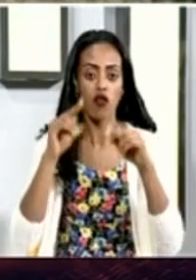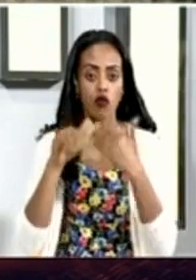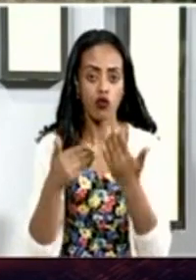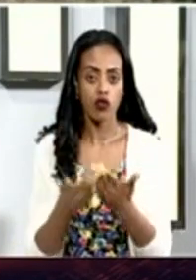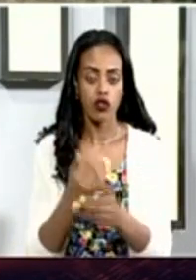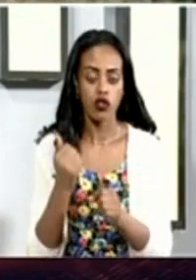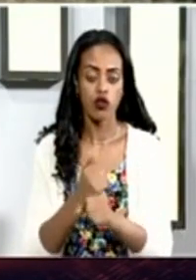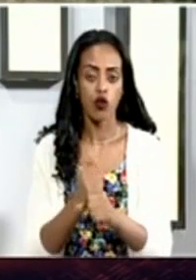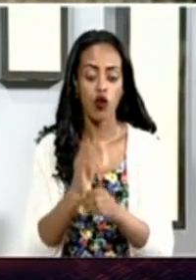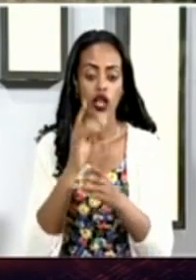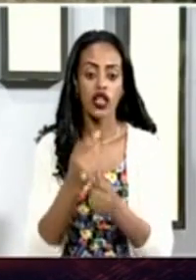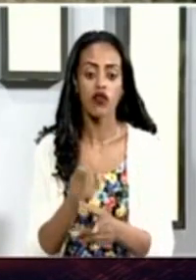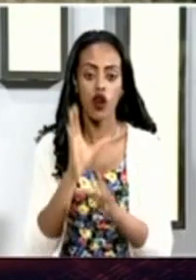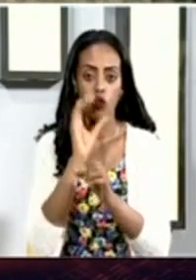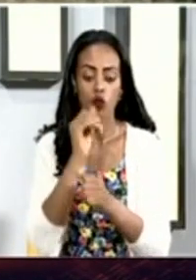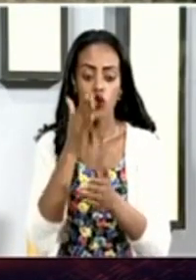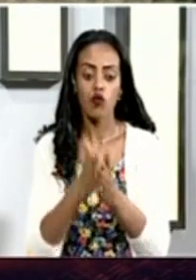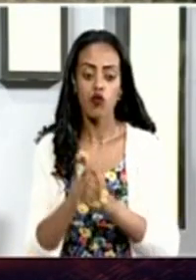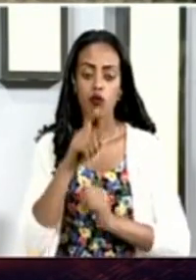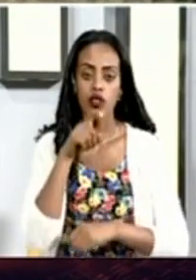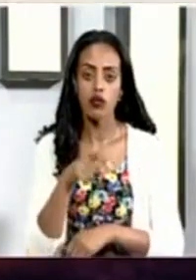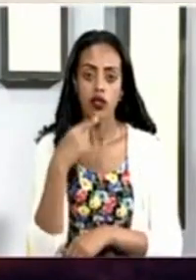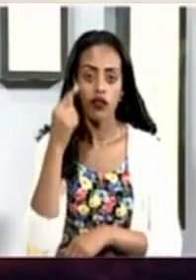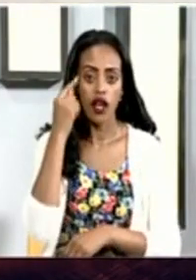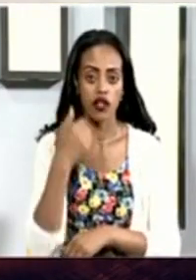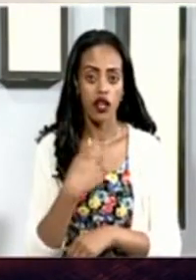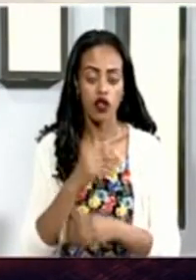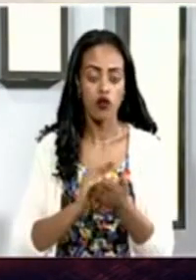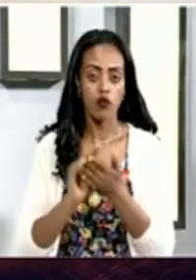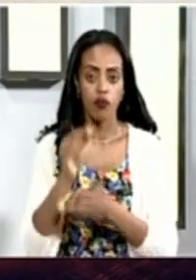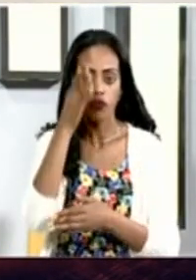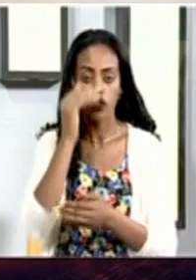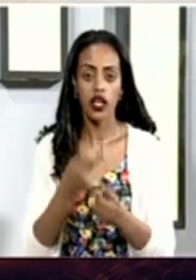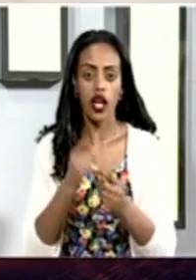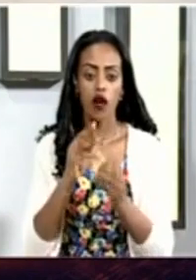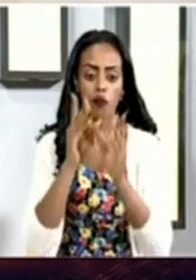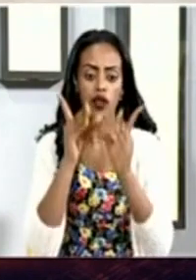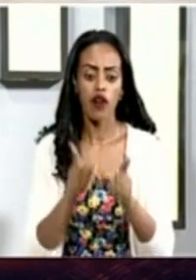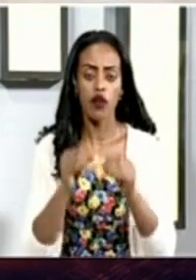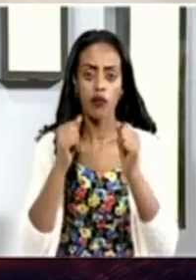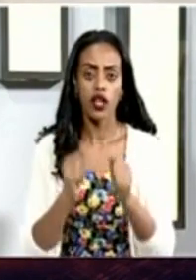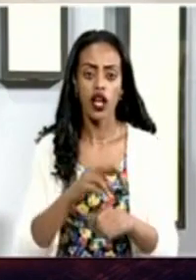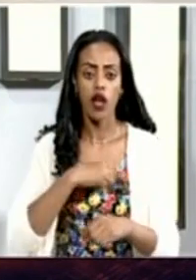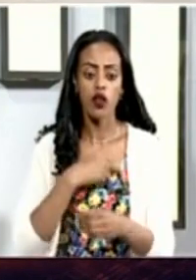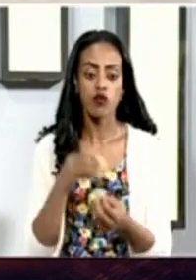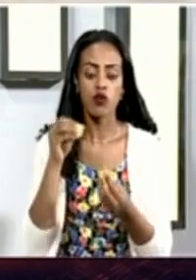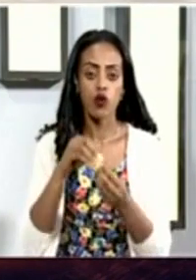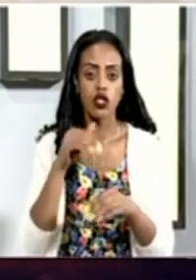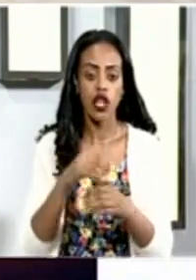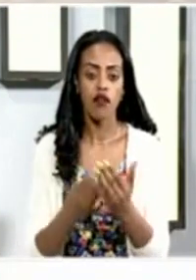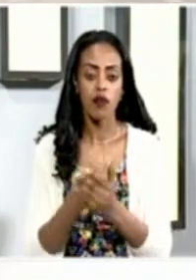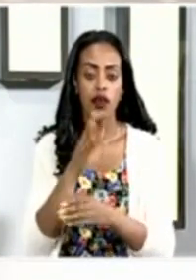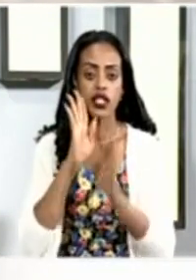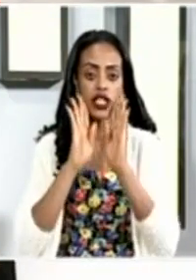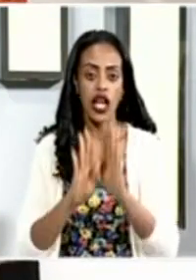ገይሮም ቀልጢፍና ክንውድኦን ክንፍፅሞን እዩ ዝግባእ ዝብል ሓሳብ ዘለን። ብፁእ ወቅዱስ አቡነ ጳውሎስ ካብ ምክባርን ምክኣልን ሃይማኖት ብተወሳኺ ኣብ ልምዓትን